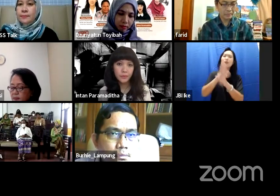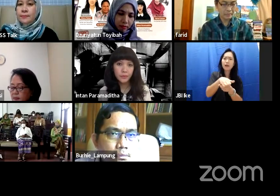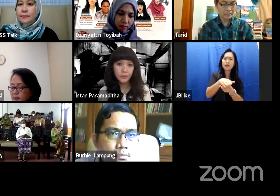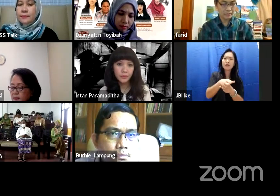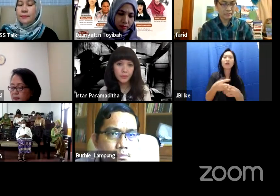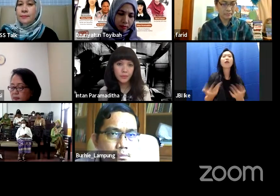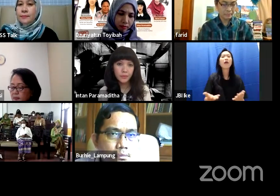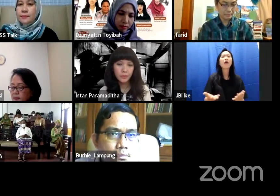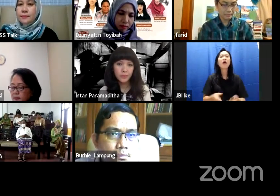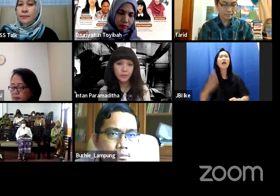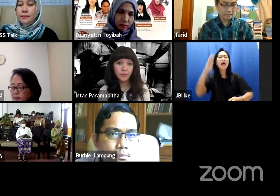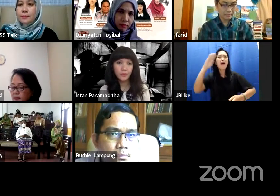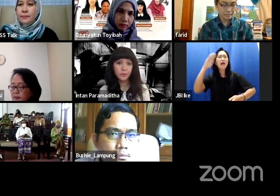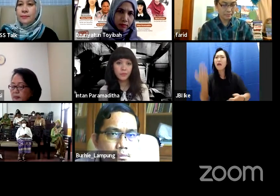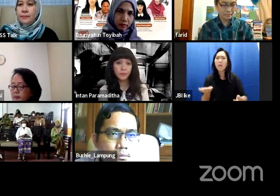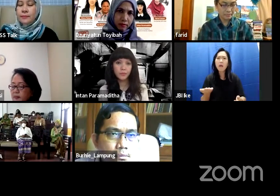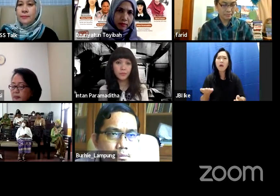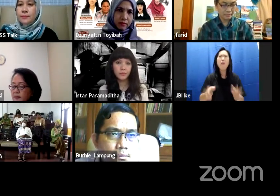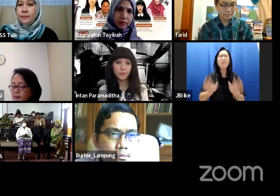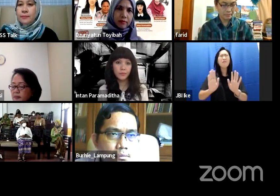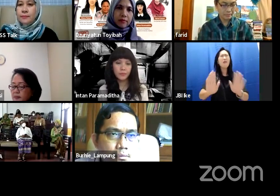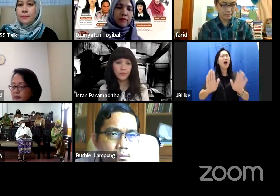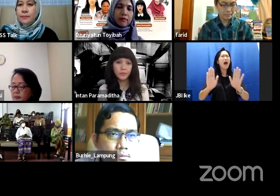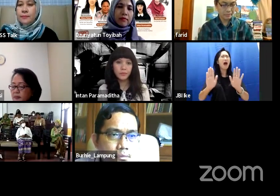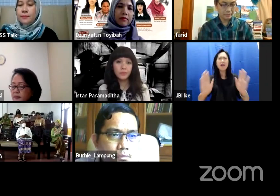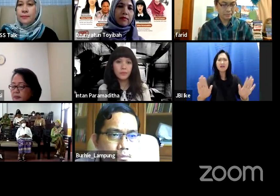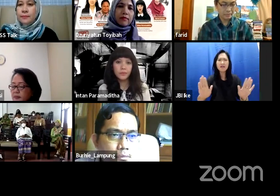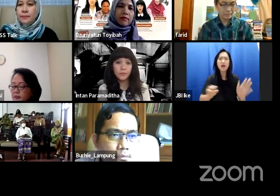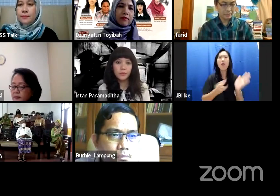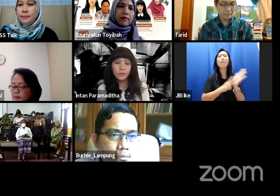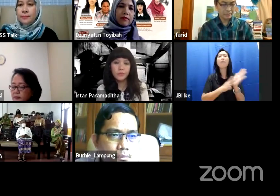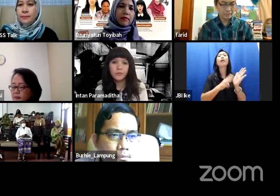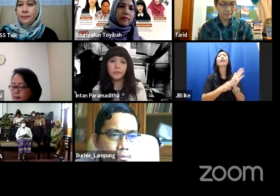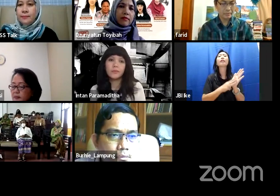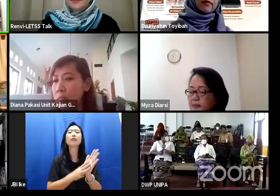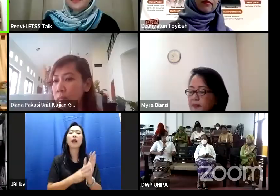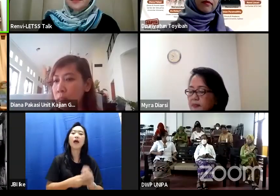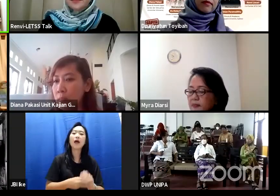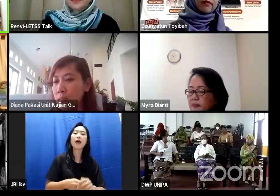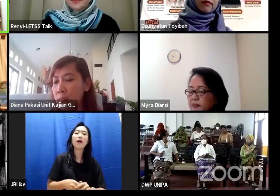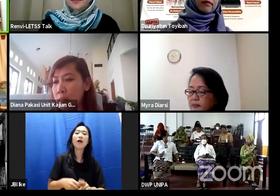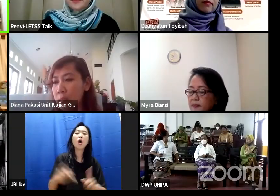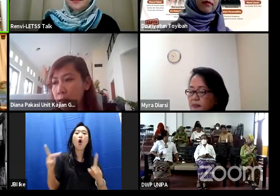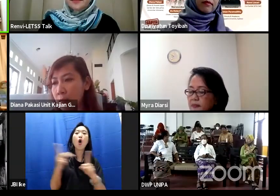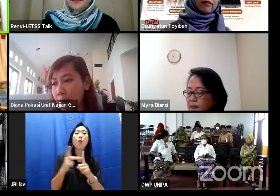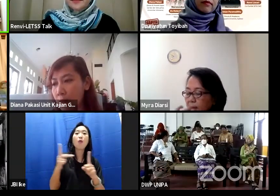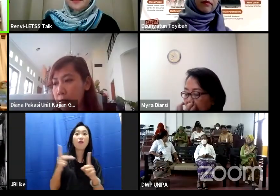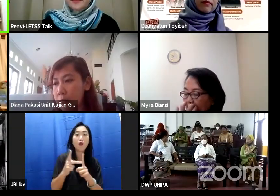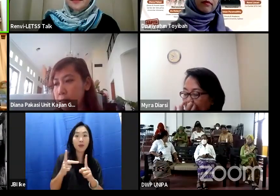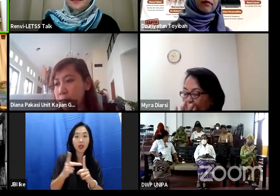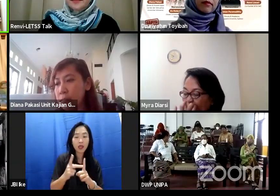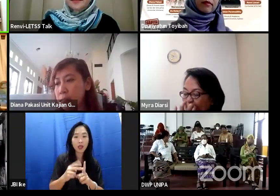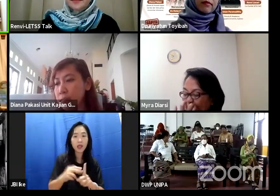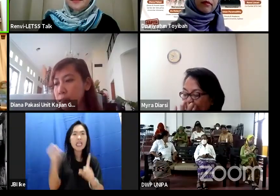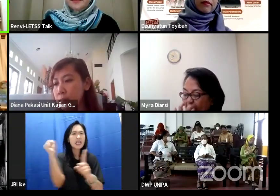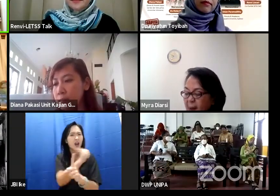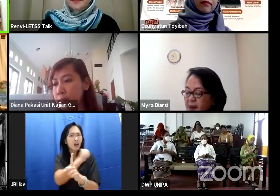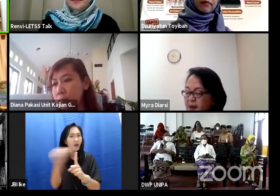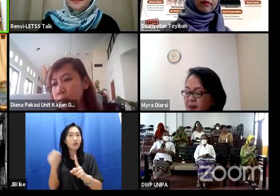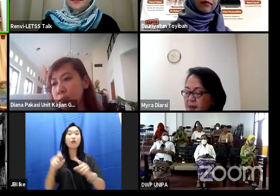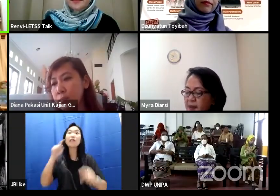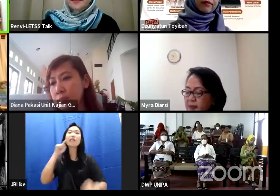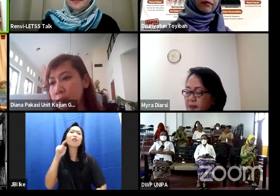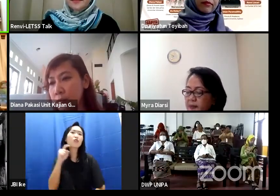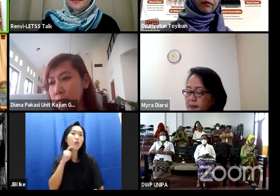sekali kasus kekerasan seksual, diskriminasi, gitu ya, homofobik. Nah, itu yang akan kita gali ya. Kenapa